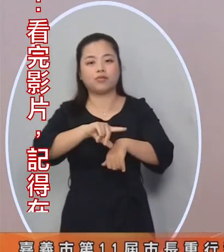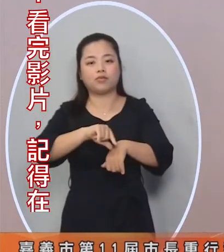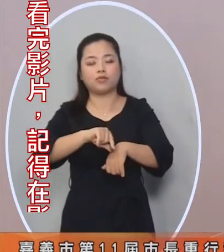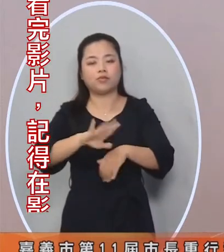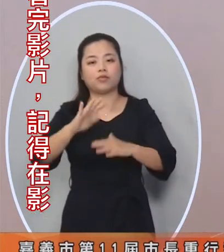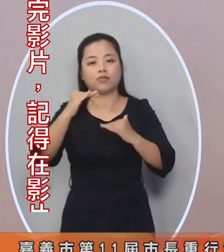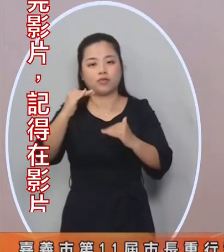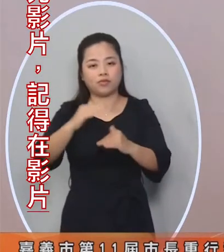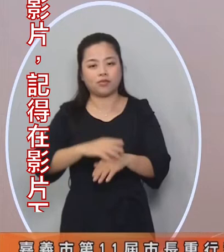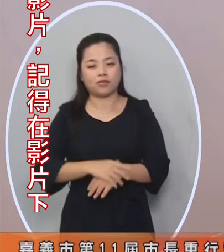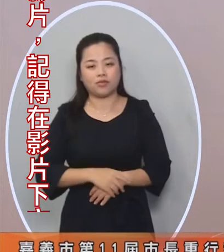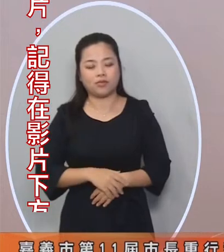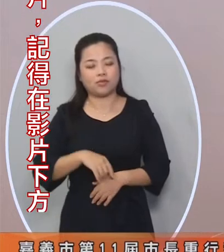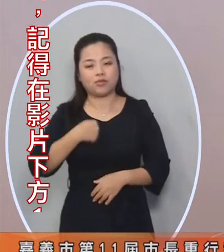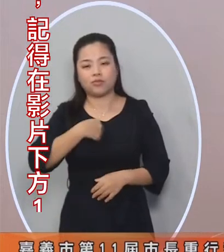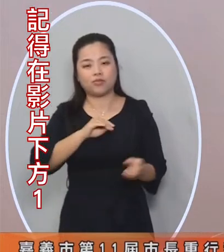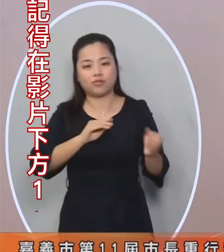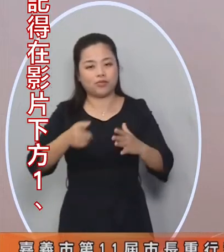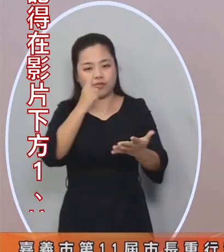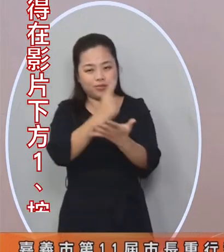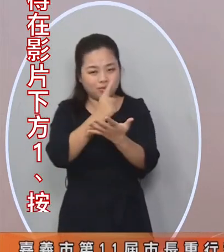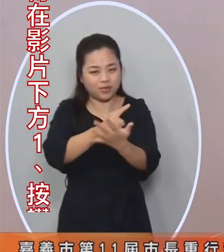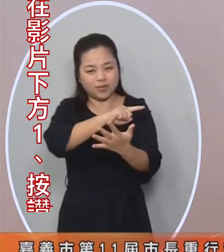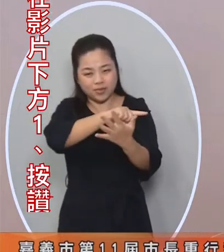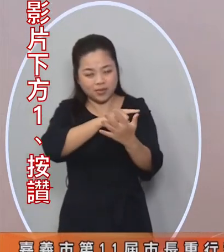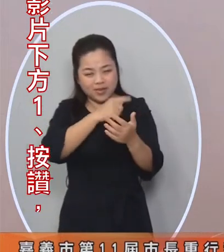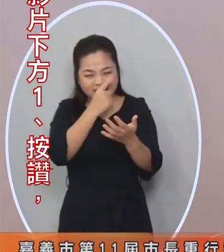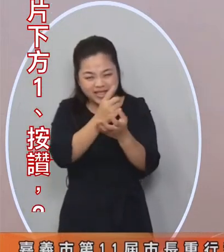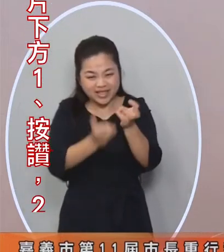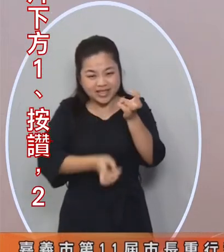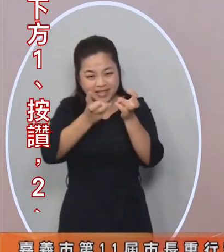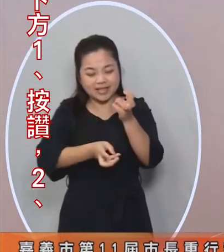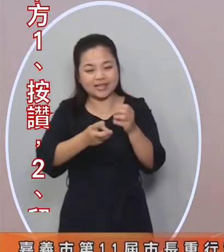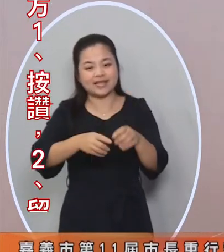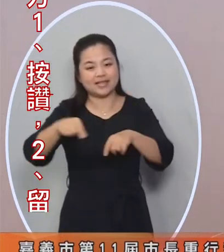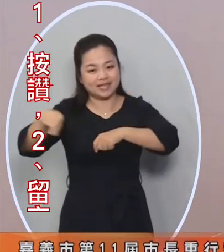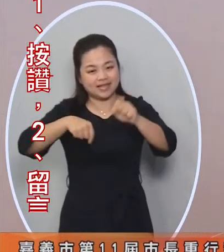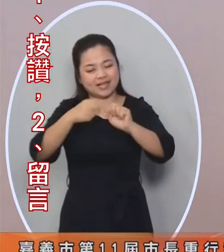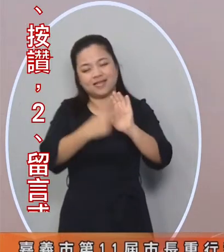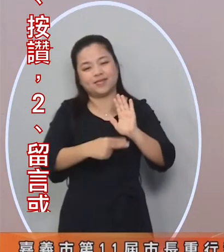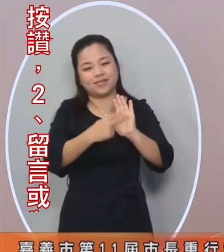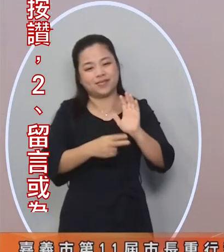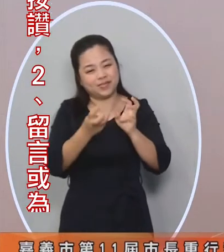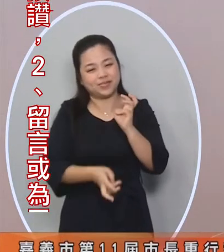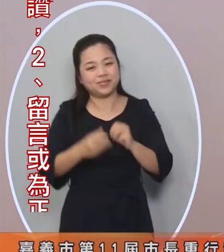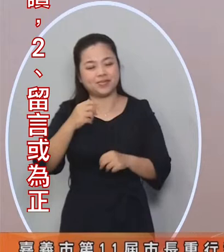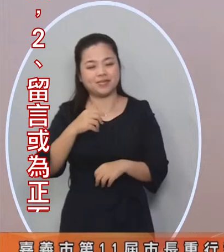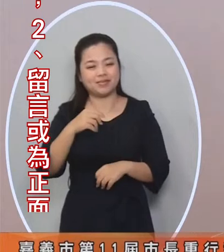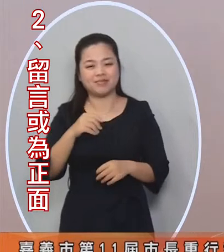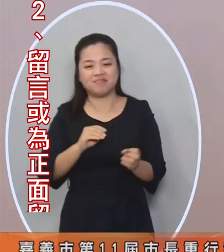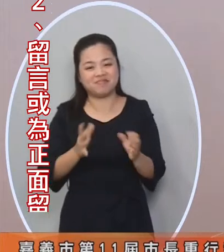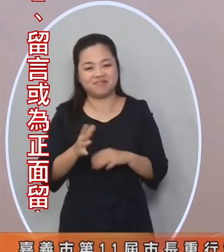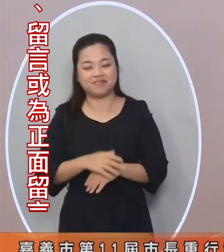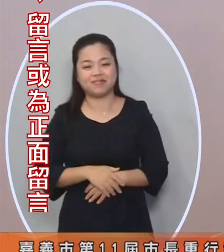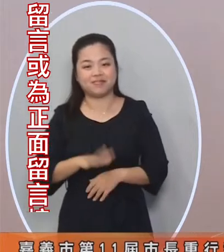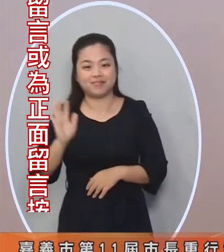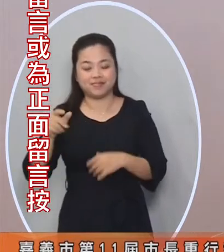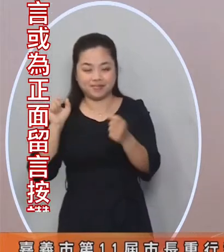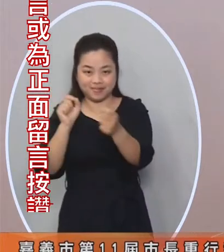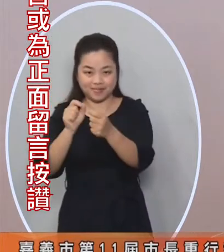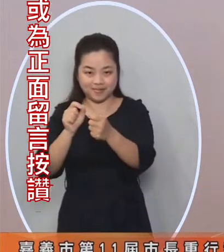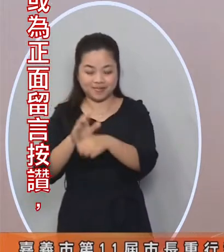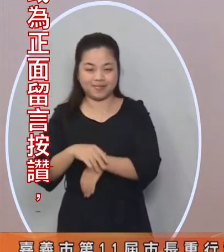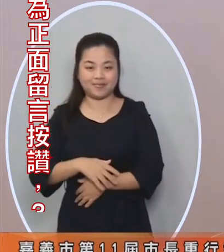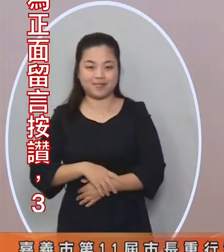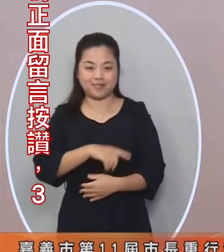系，我不得一一把我们未来的十大旗舰计划说明清楚，但是最近可能我们的乡